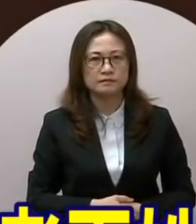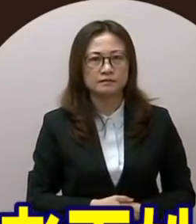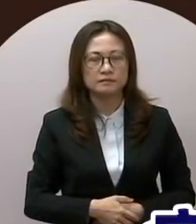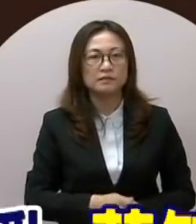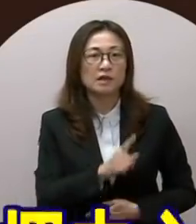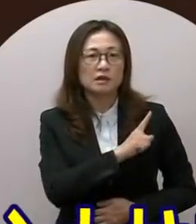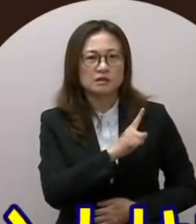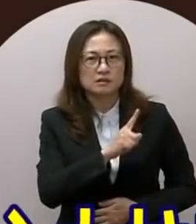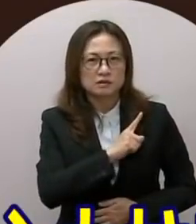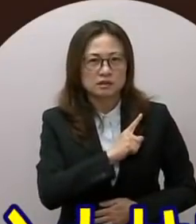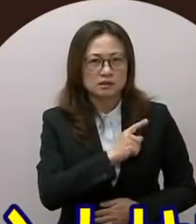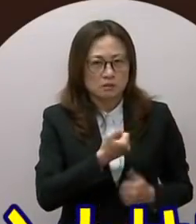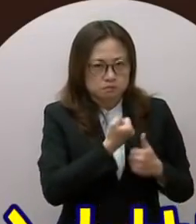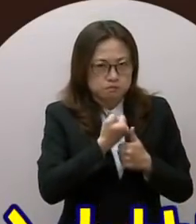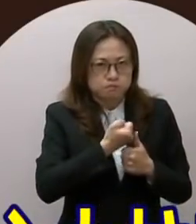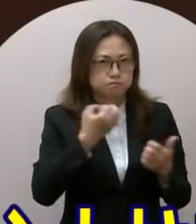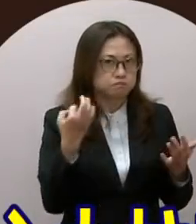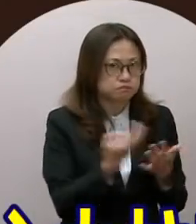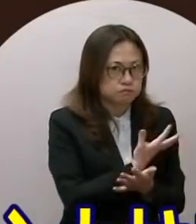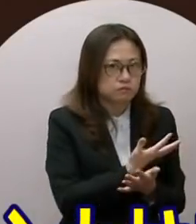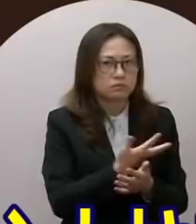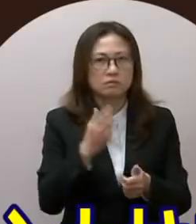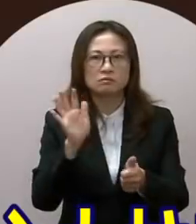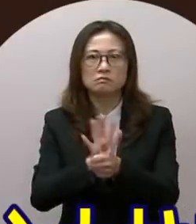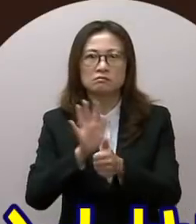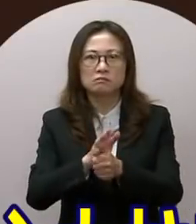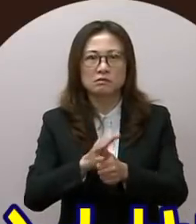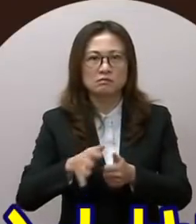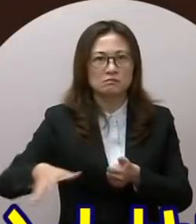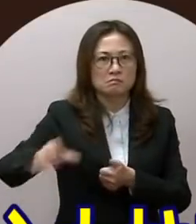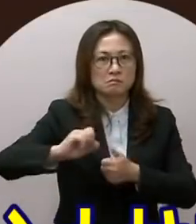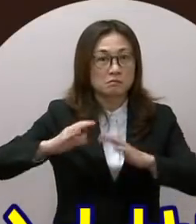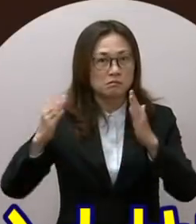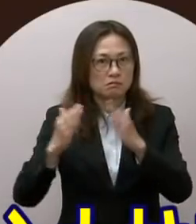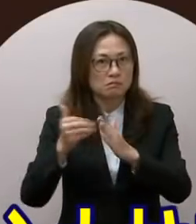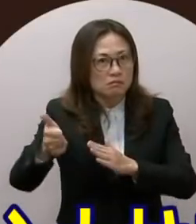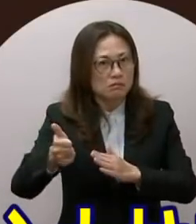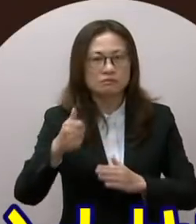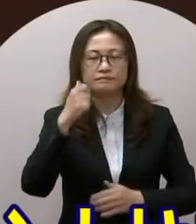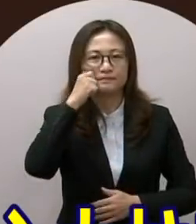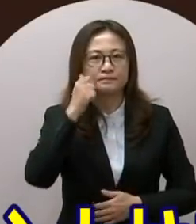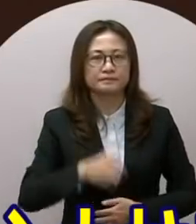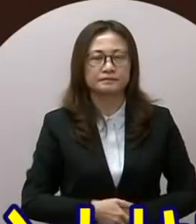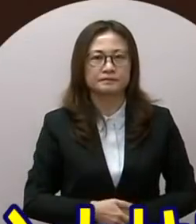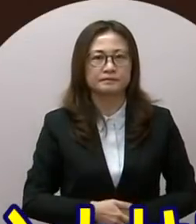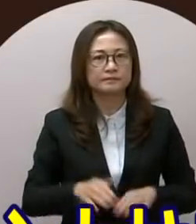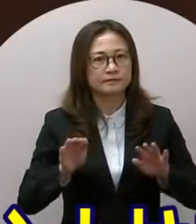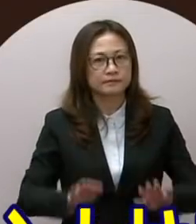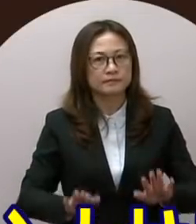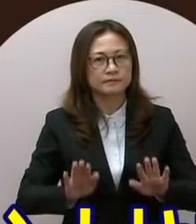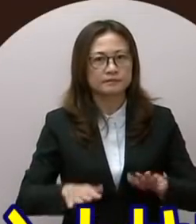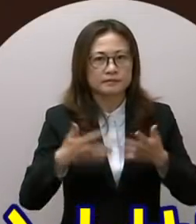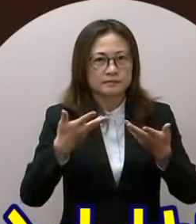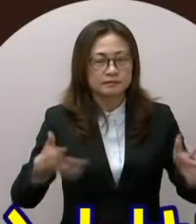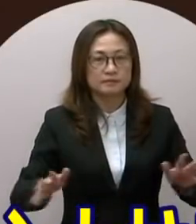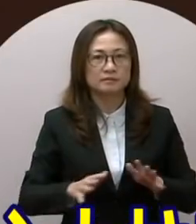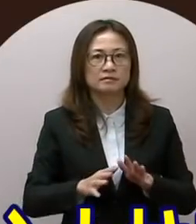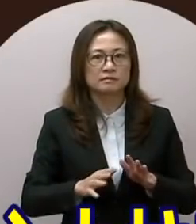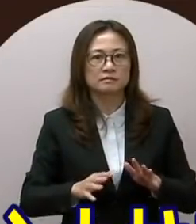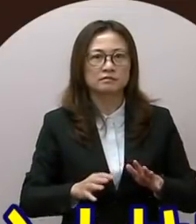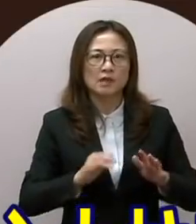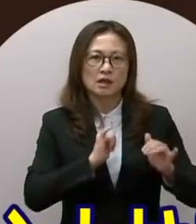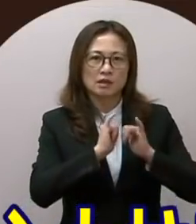为？春节在即，许多受困于疫情很久没有回家的国